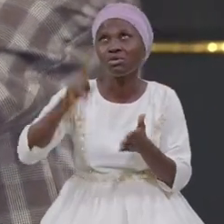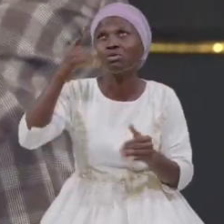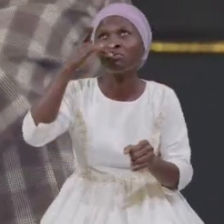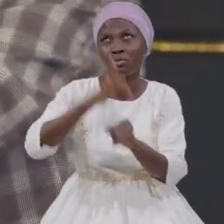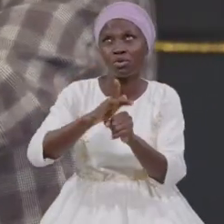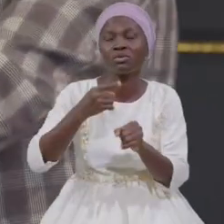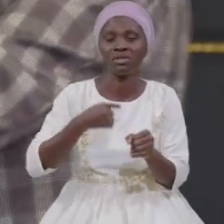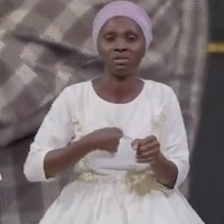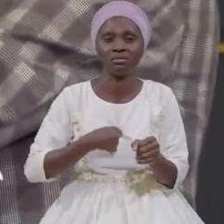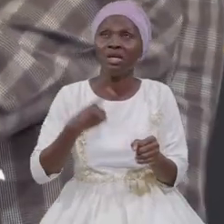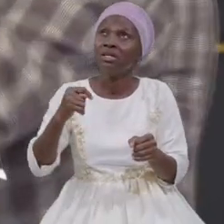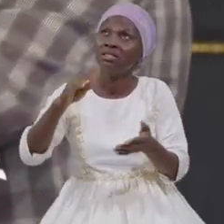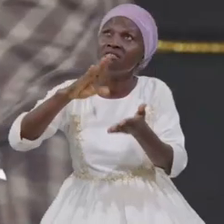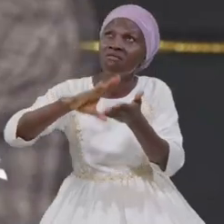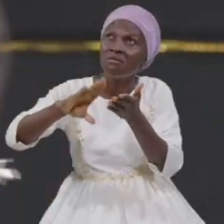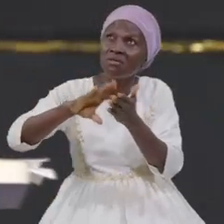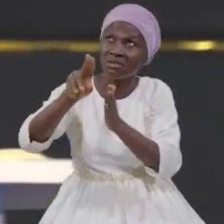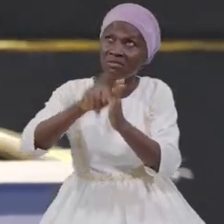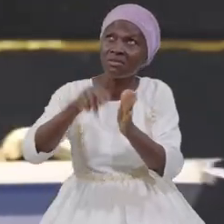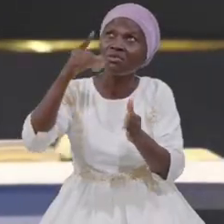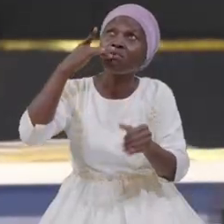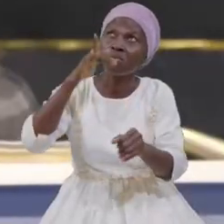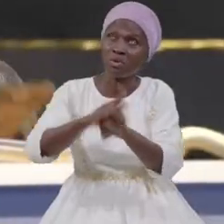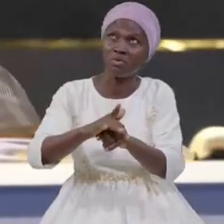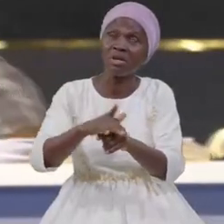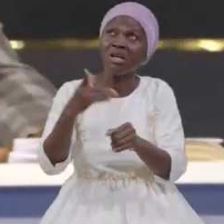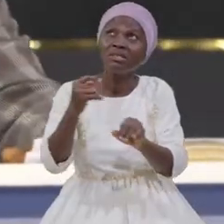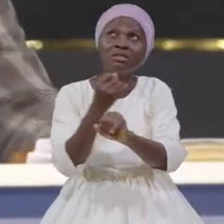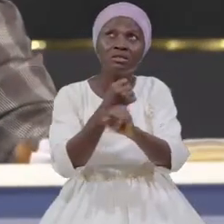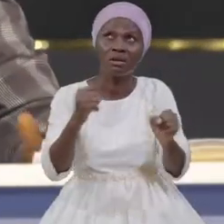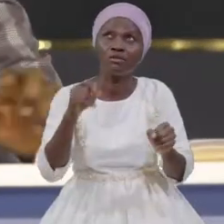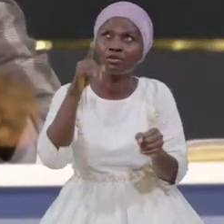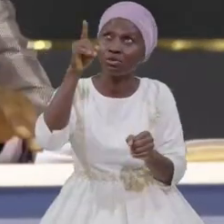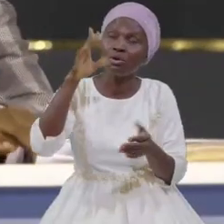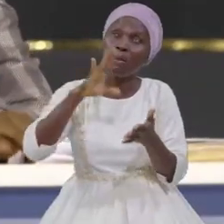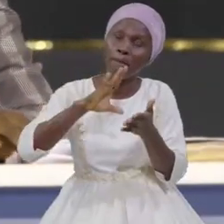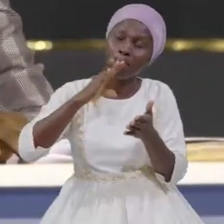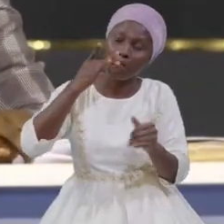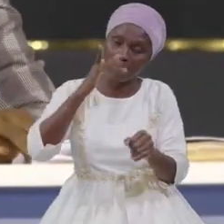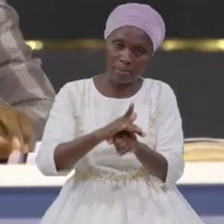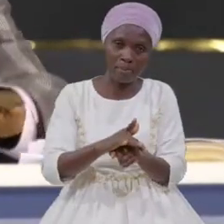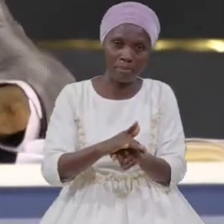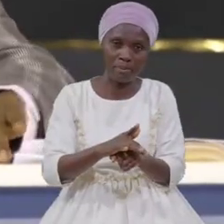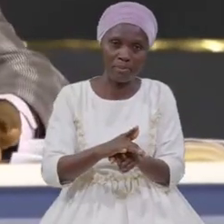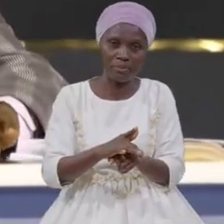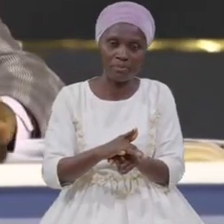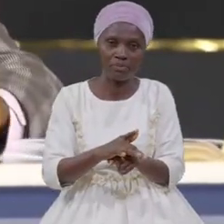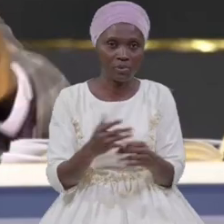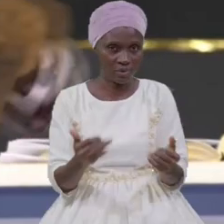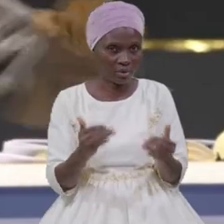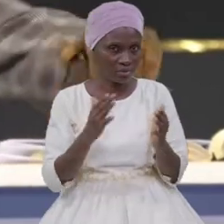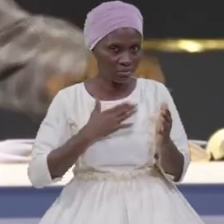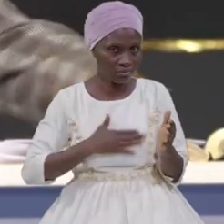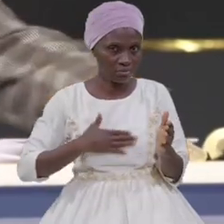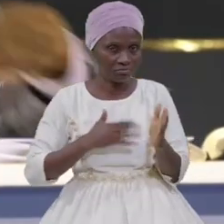promis, la remission des péchés que tu as promises, le salut que tu as promis. Comprenez